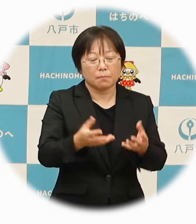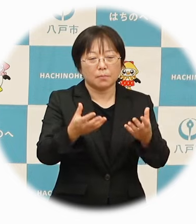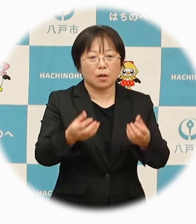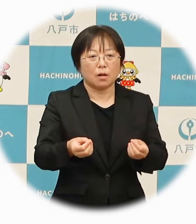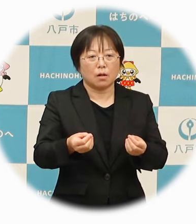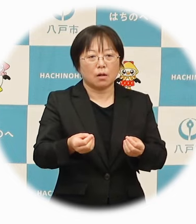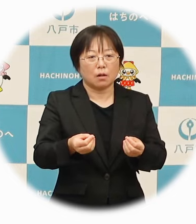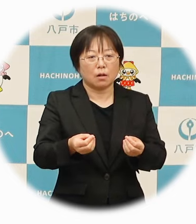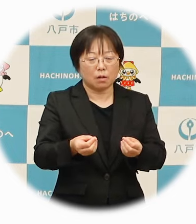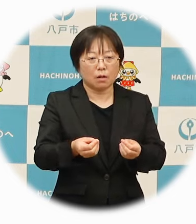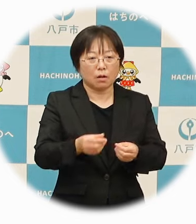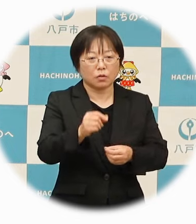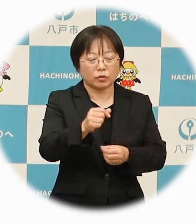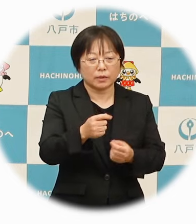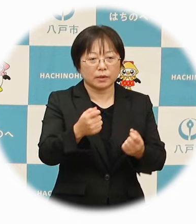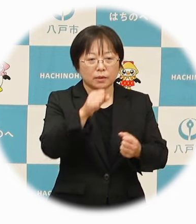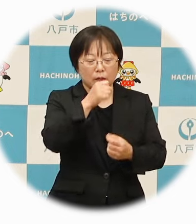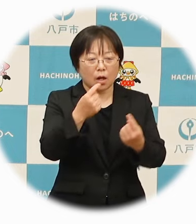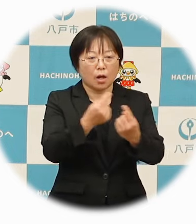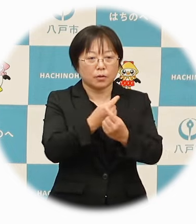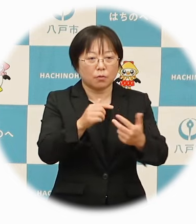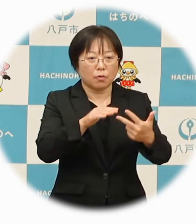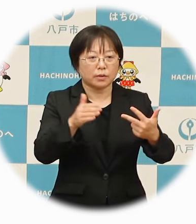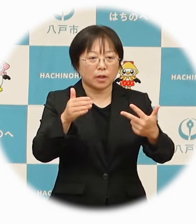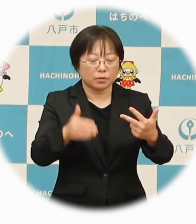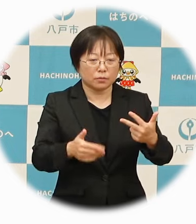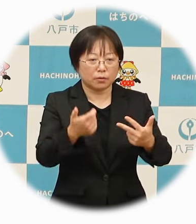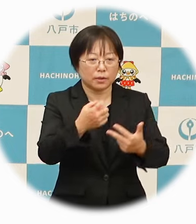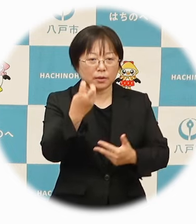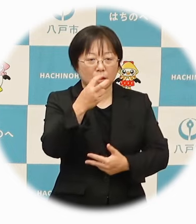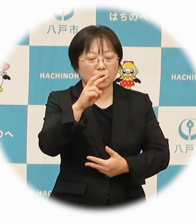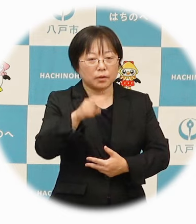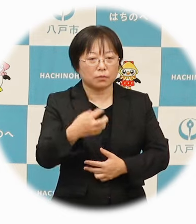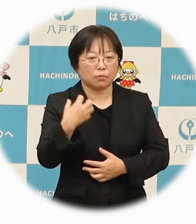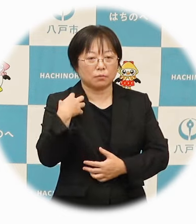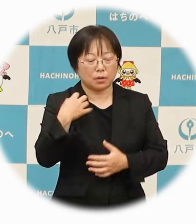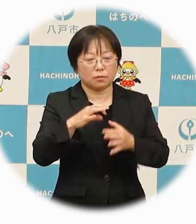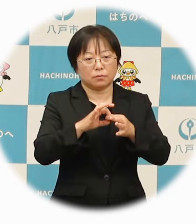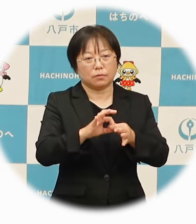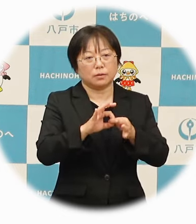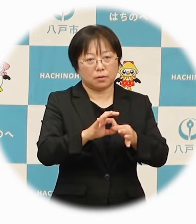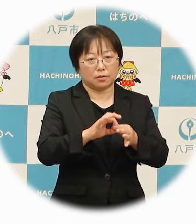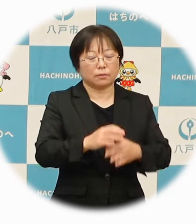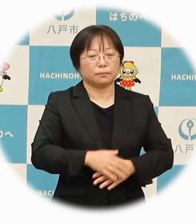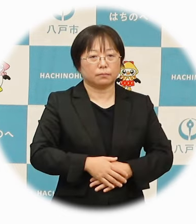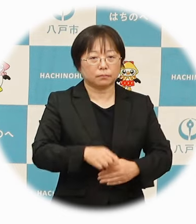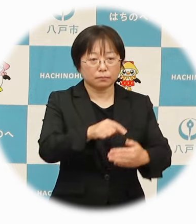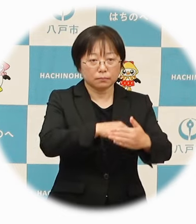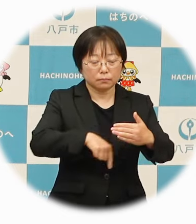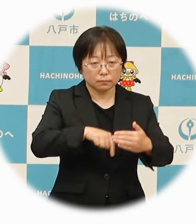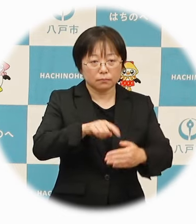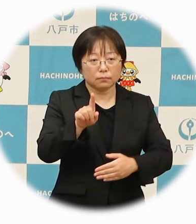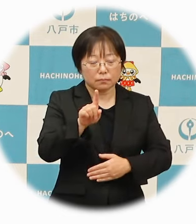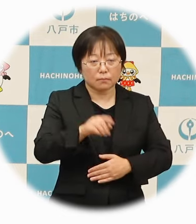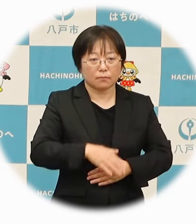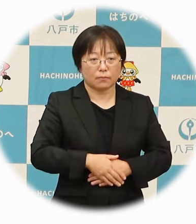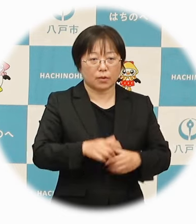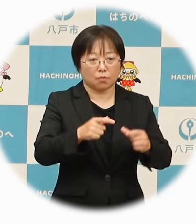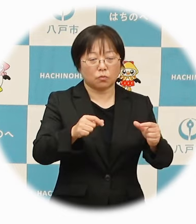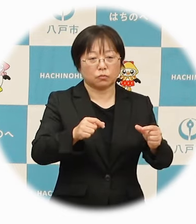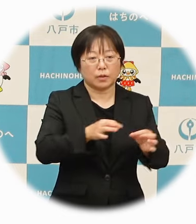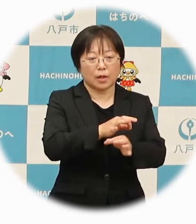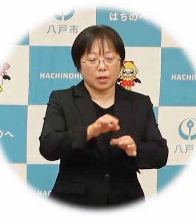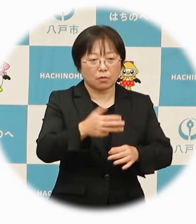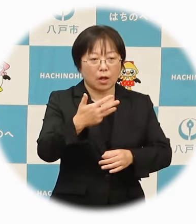地改良施設の維持管理費等の財政負担についてであります。内容といたしましては国営